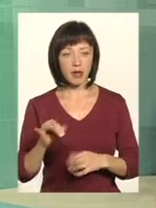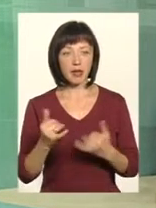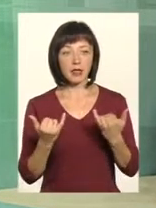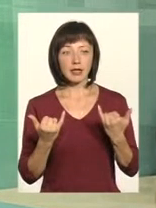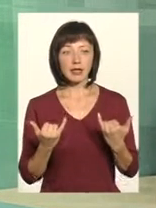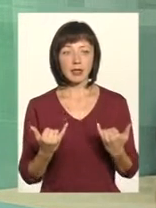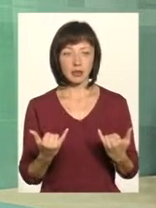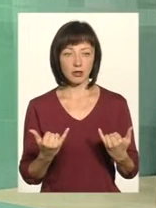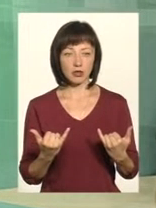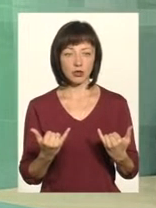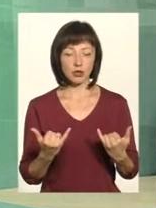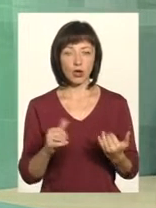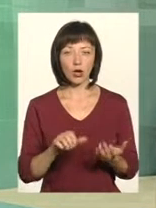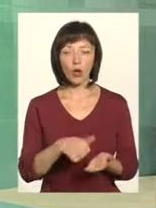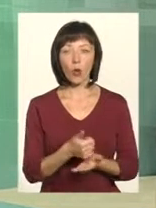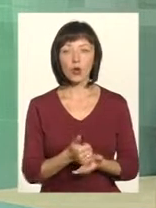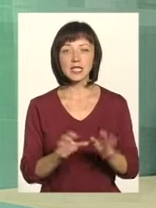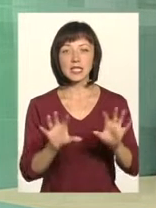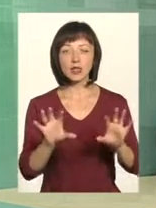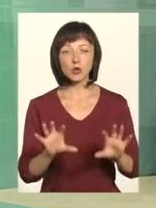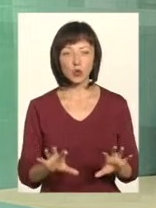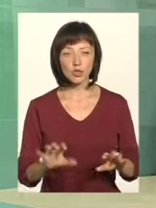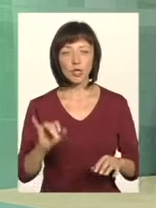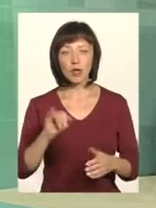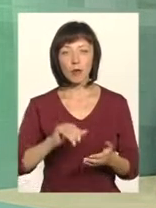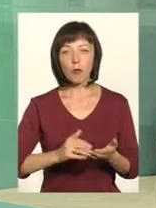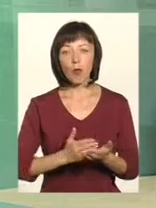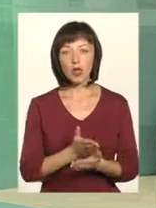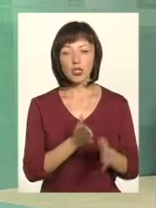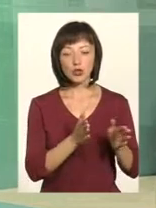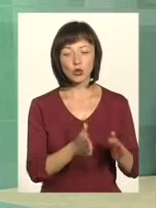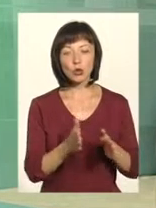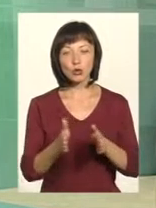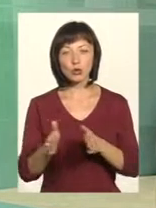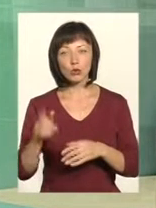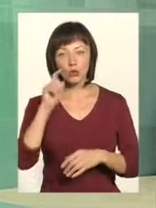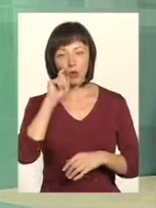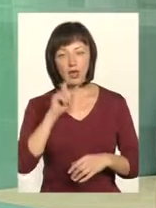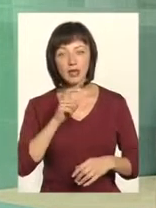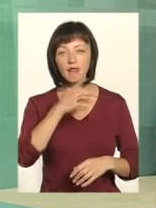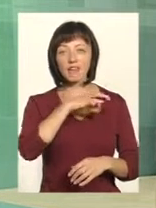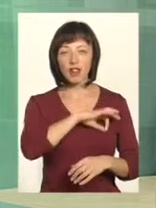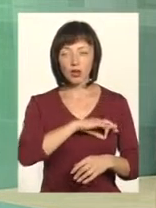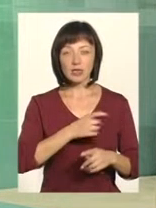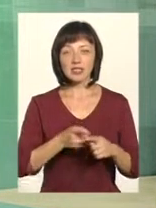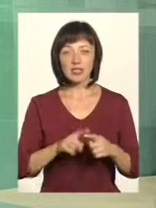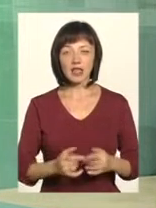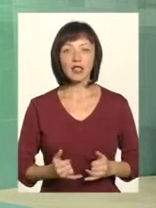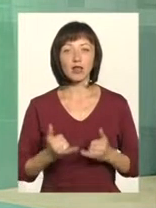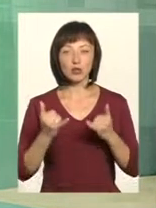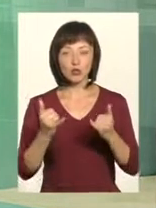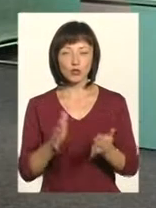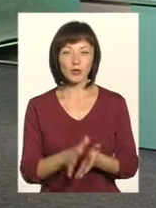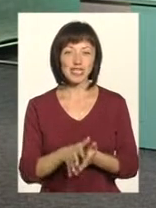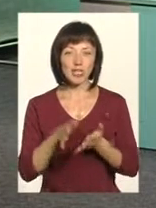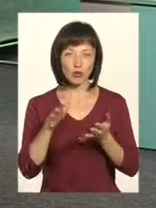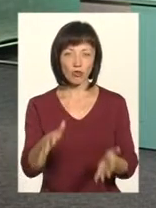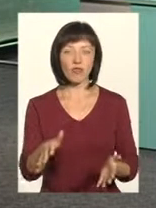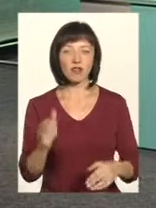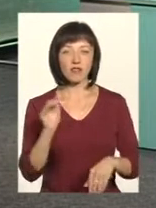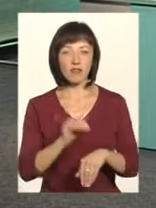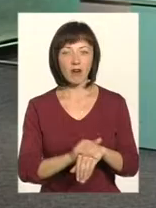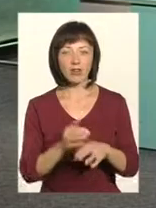нинішньої конституції і політичного устрою в Україні, використали це для того, щоб дискредитувати сам